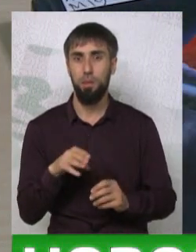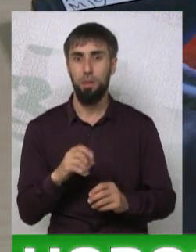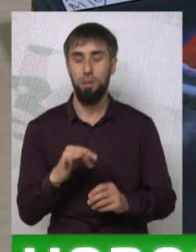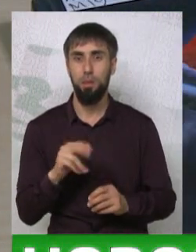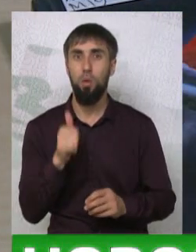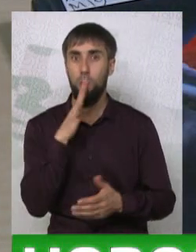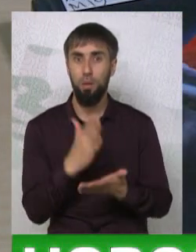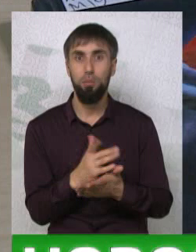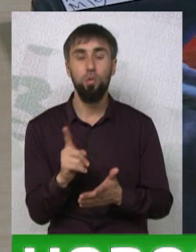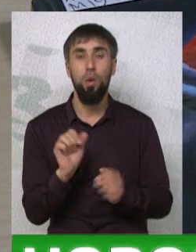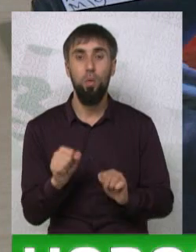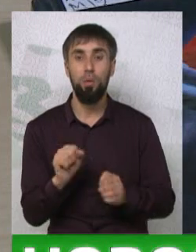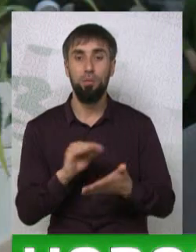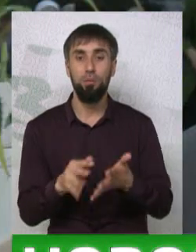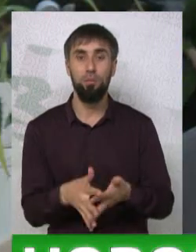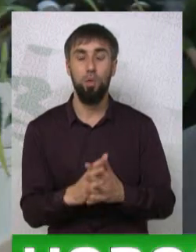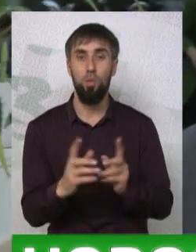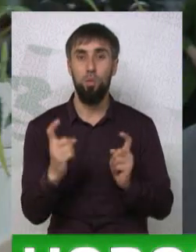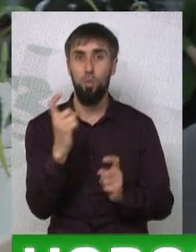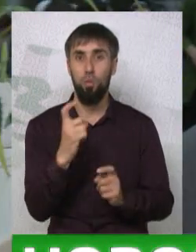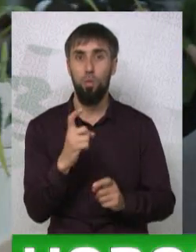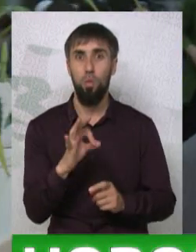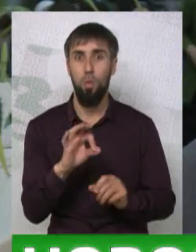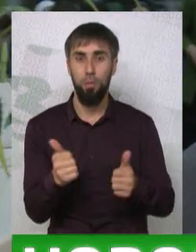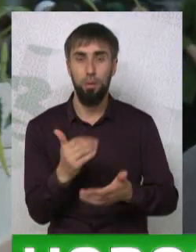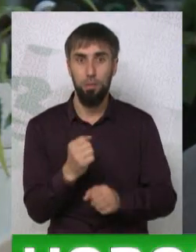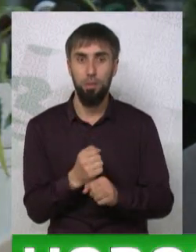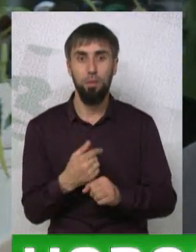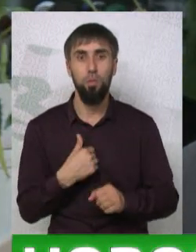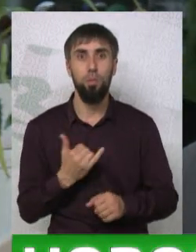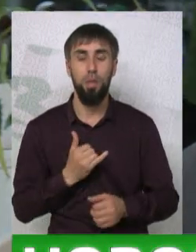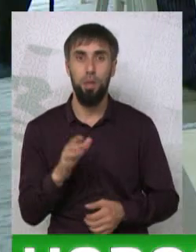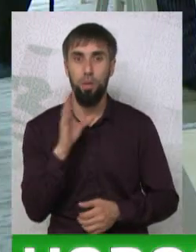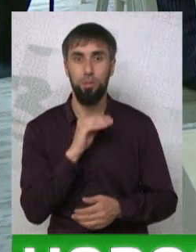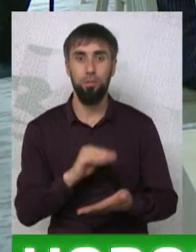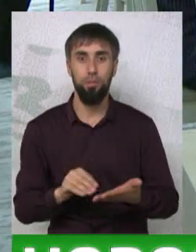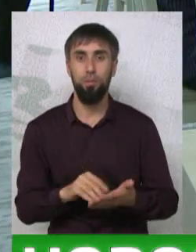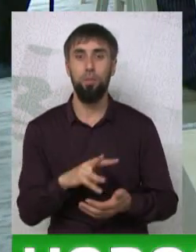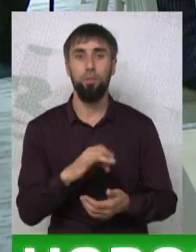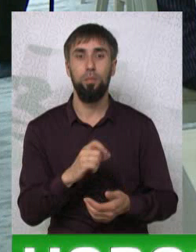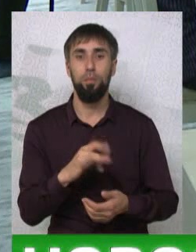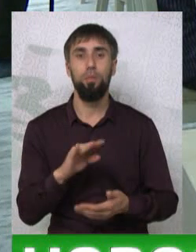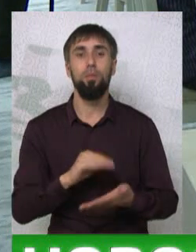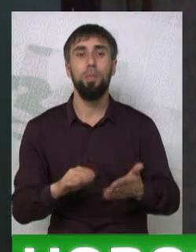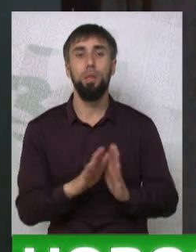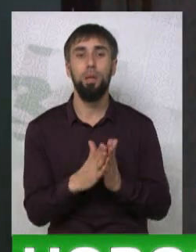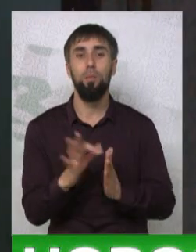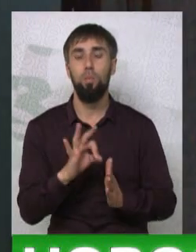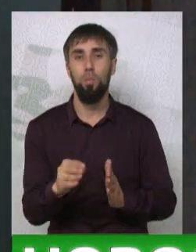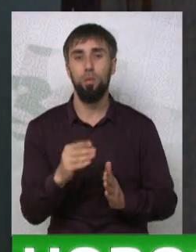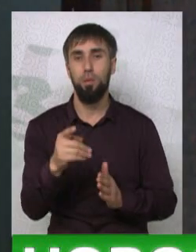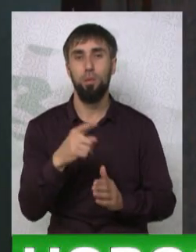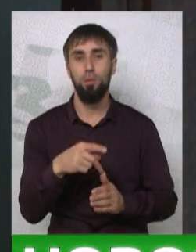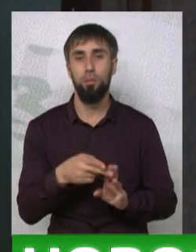когда скелет есть, художественный образ с него сделать, это у меня получается. Муса Хадзиев пишет книги под